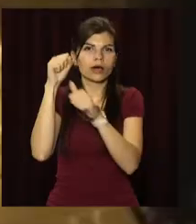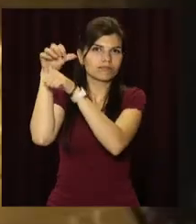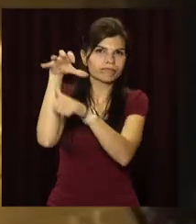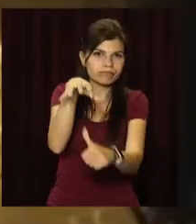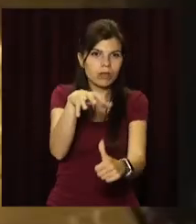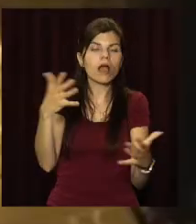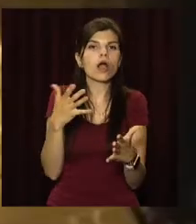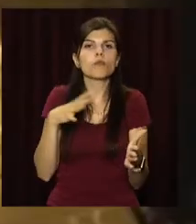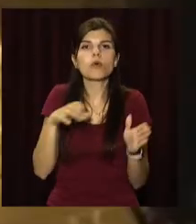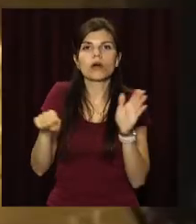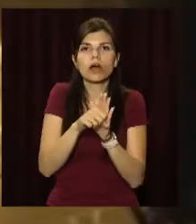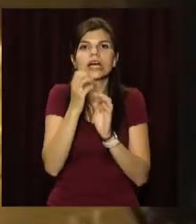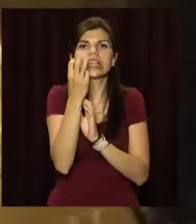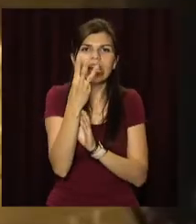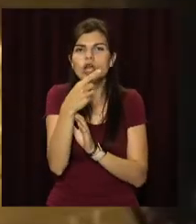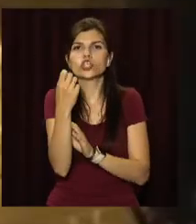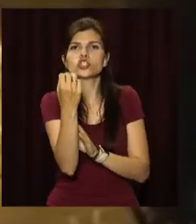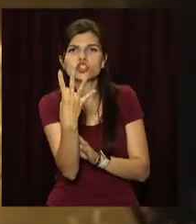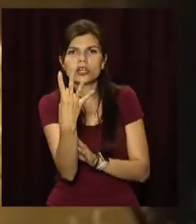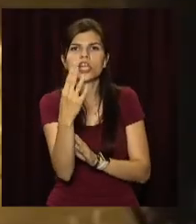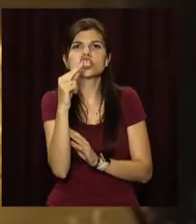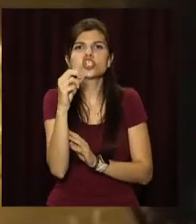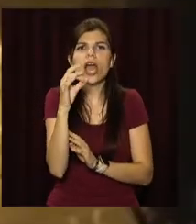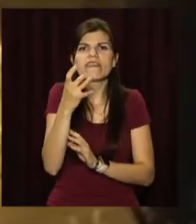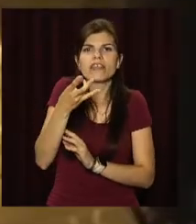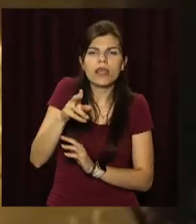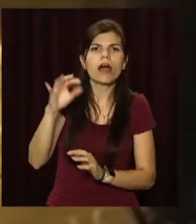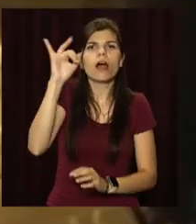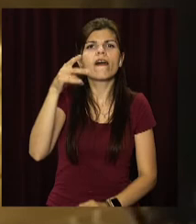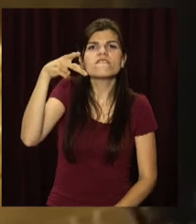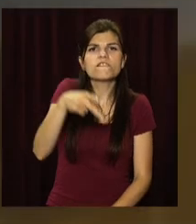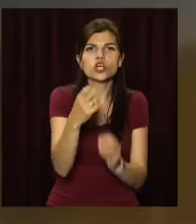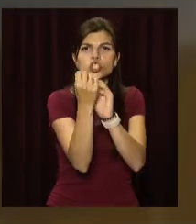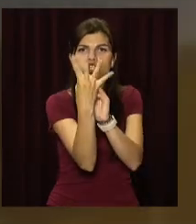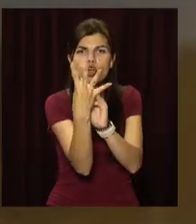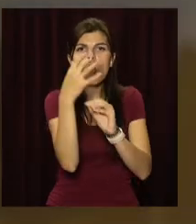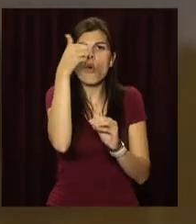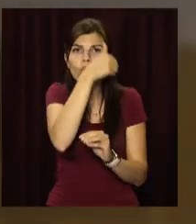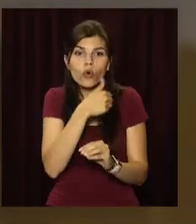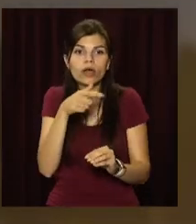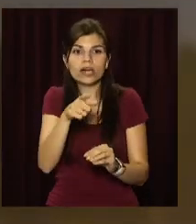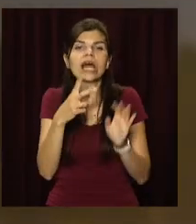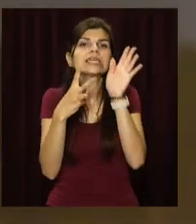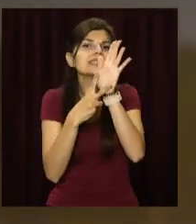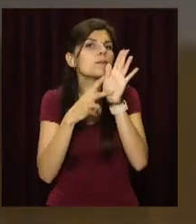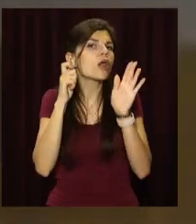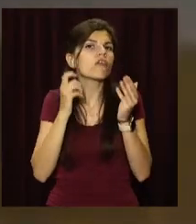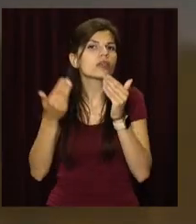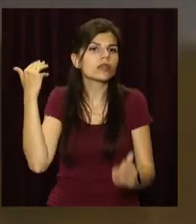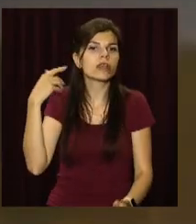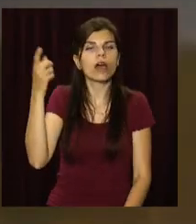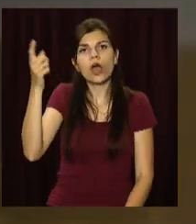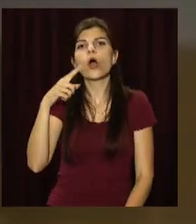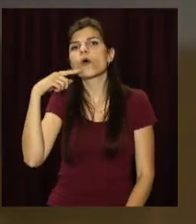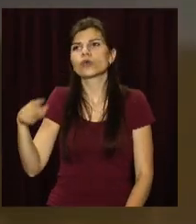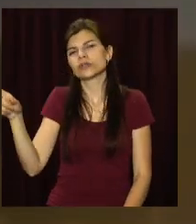які загинули в ніч з 13 на 14 червня 2014 року. 7 років тому проросійські